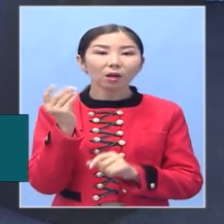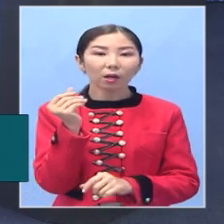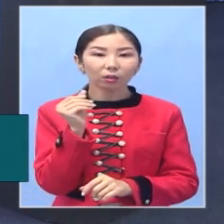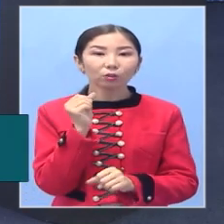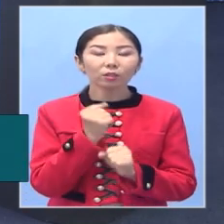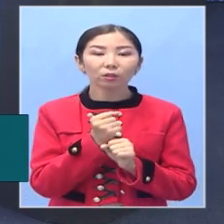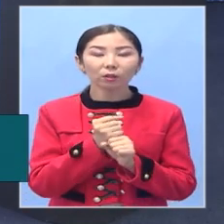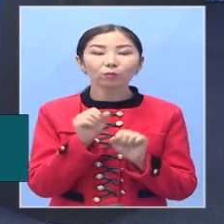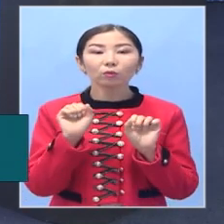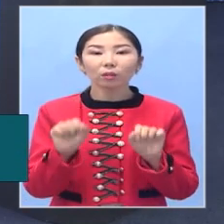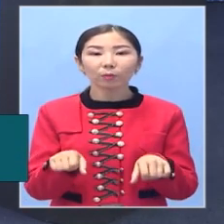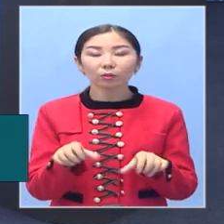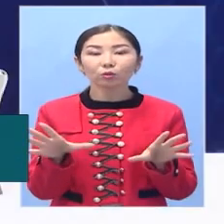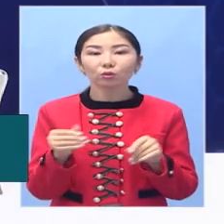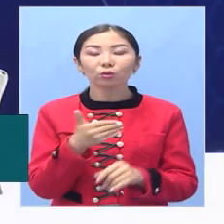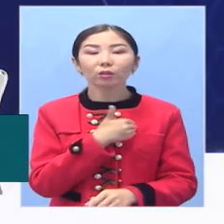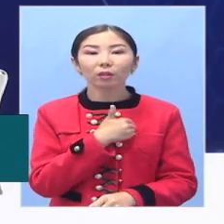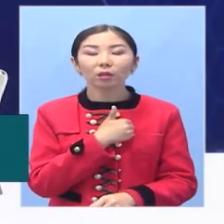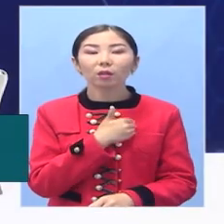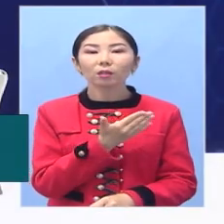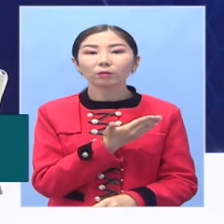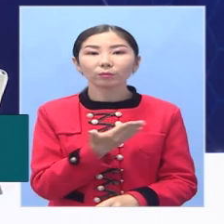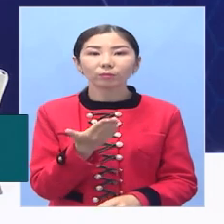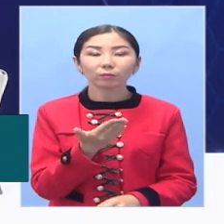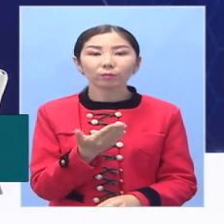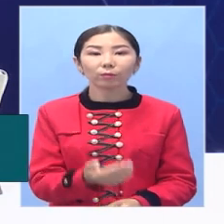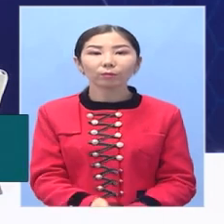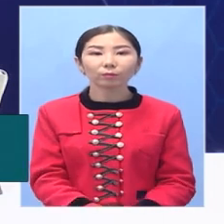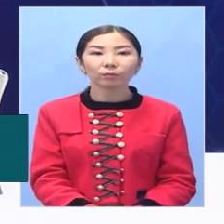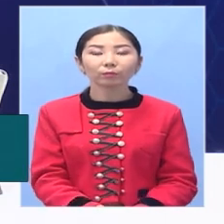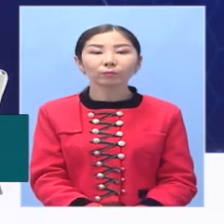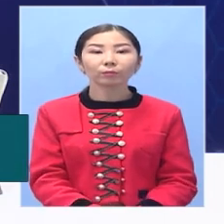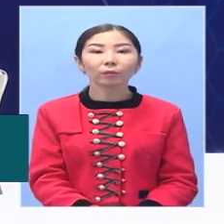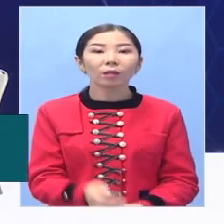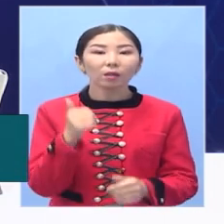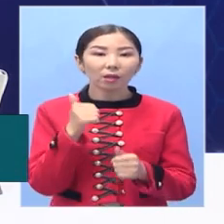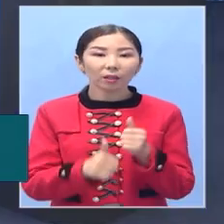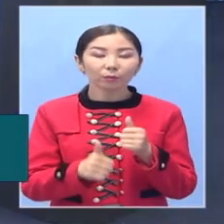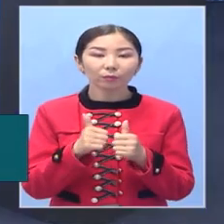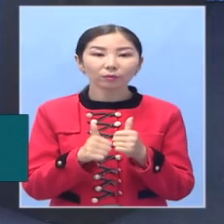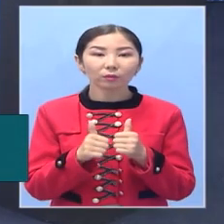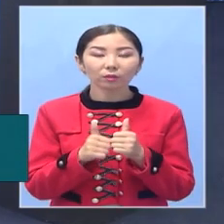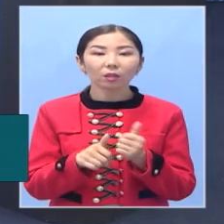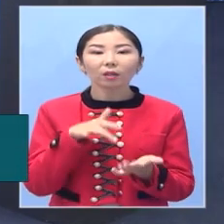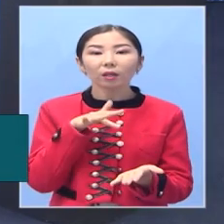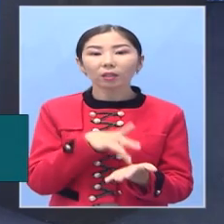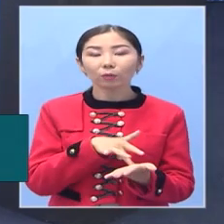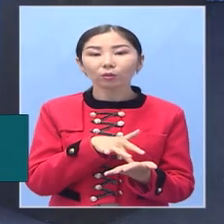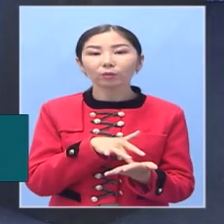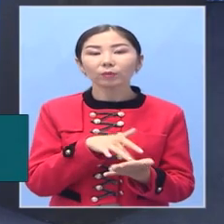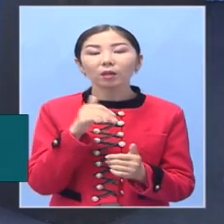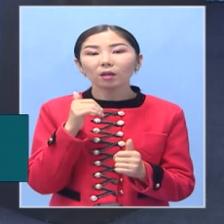болмай ма? Ондай жалпы ұсыныстар, пікірлер болды ма? Жалпы қай-қай қала болсын,